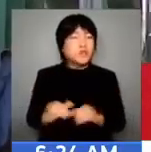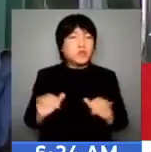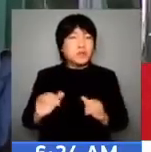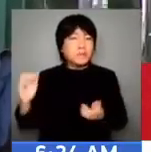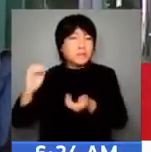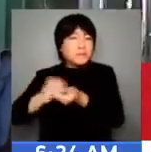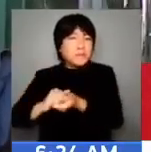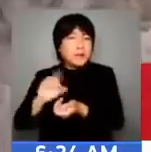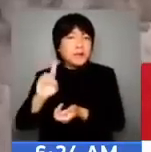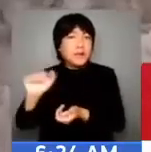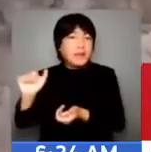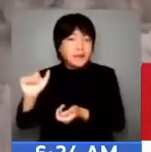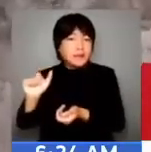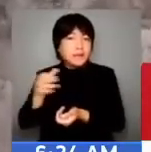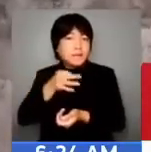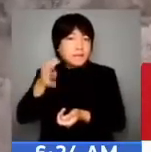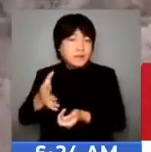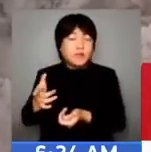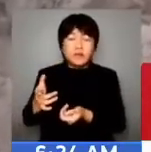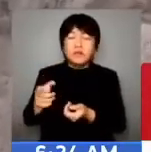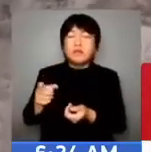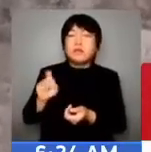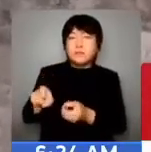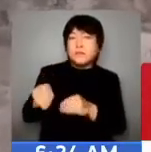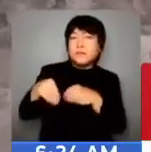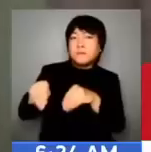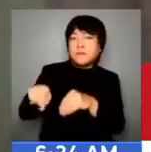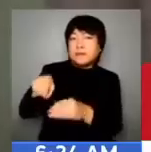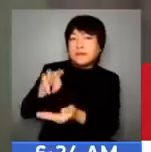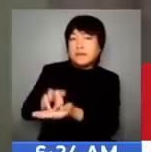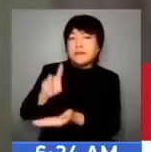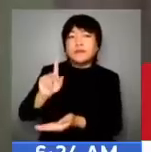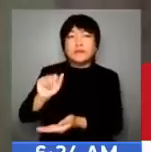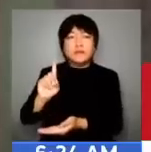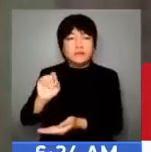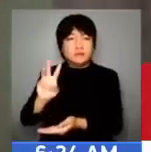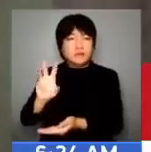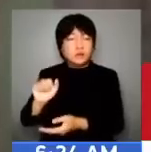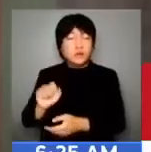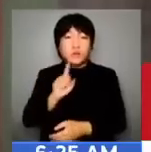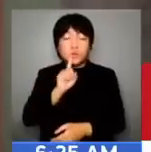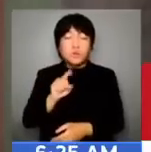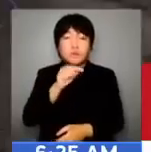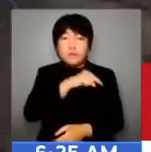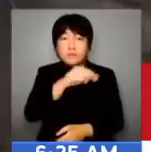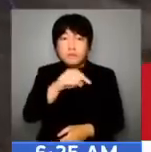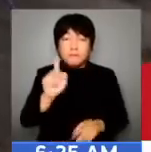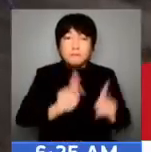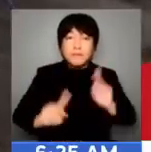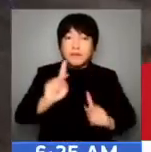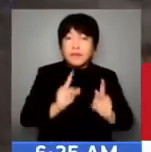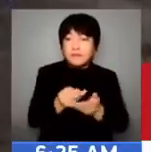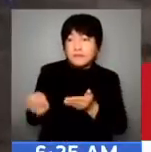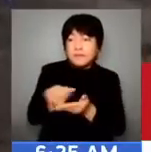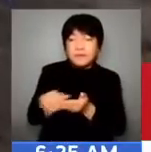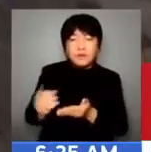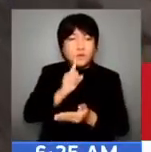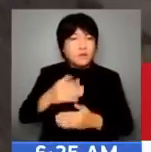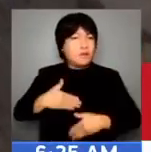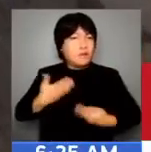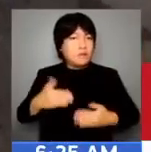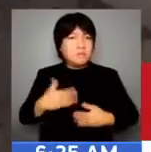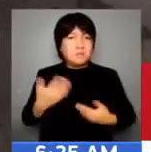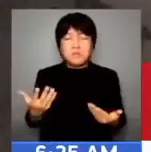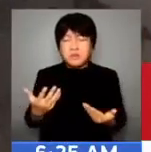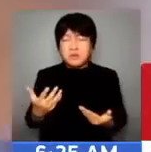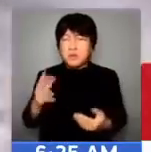sa Kadiwa stores. Bagay na kinatuwa ng mga mamimili dahil wala naman daw kasiguraduhan kung hanggang kailan mayroon 25 pesos per kilo